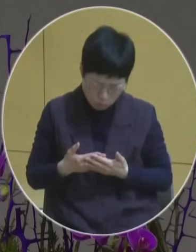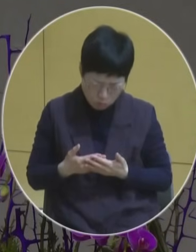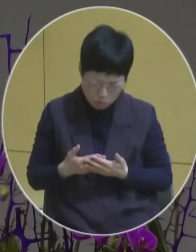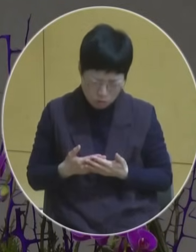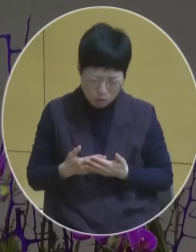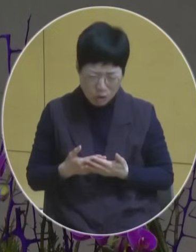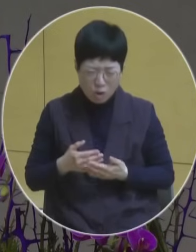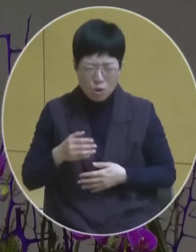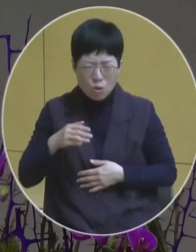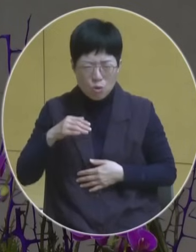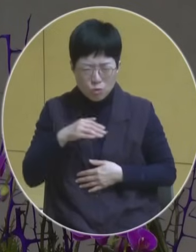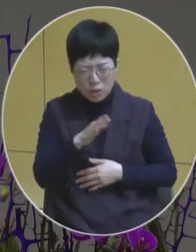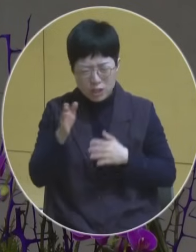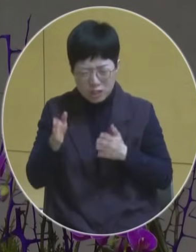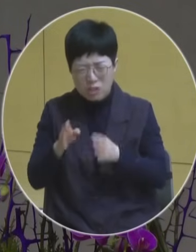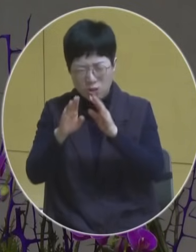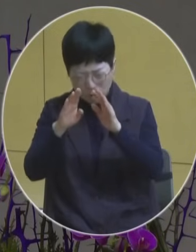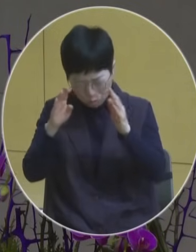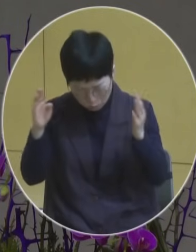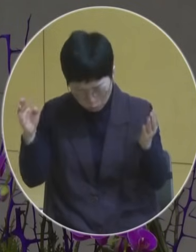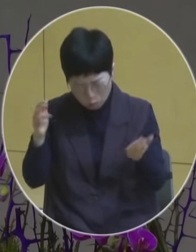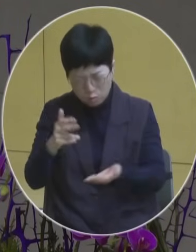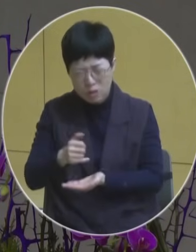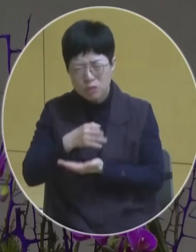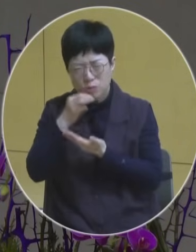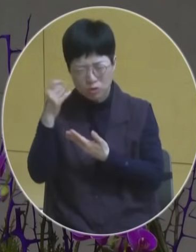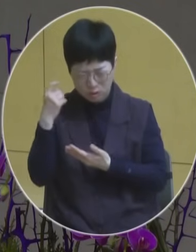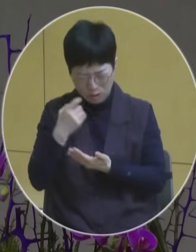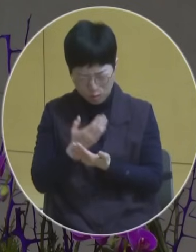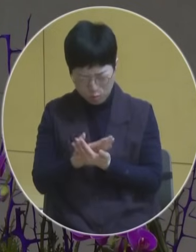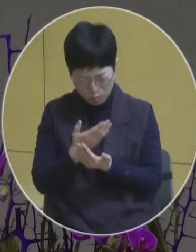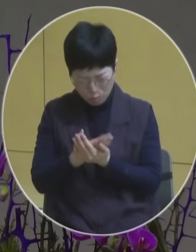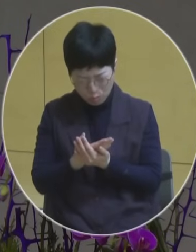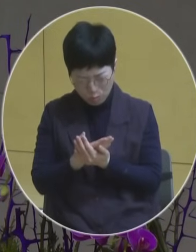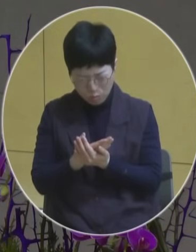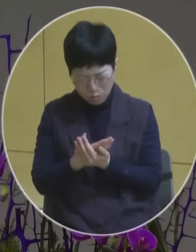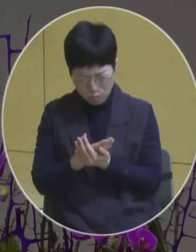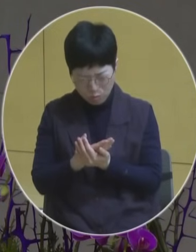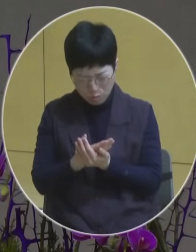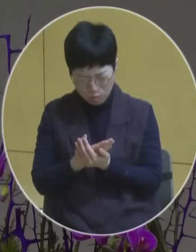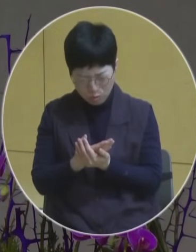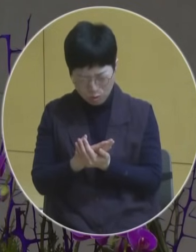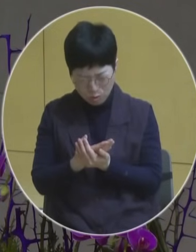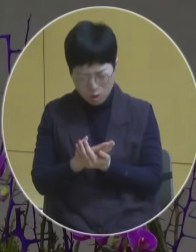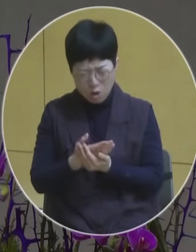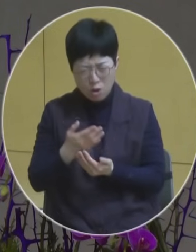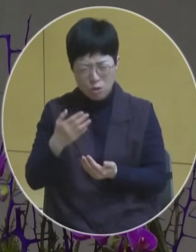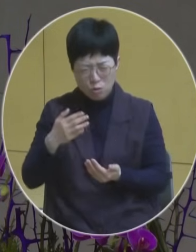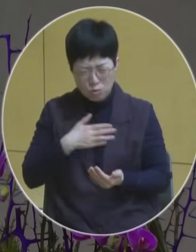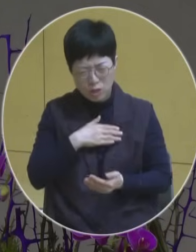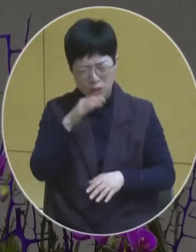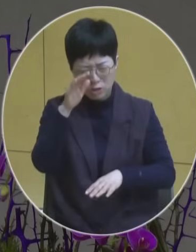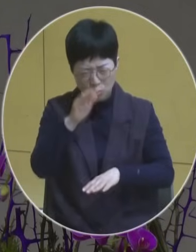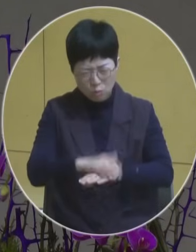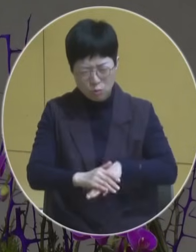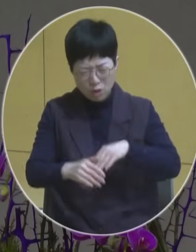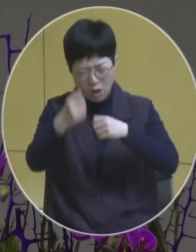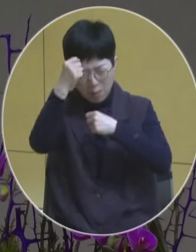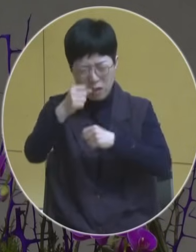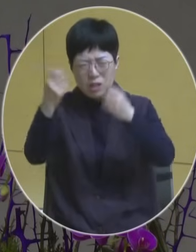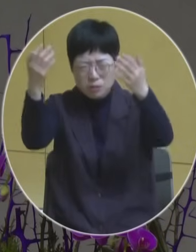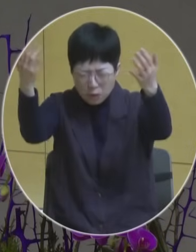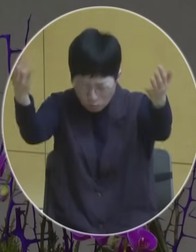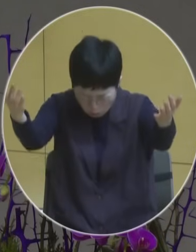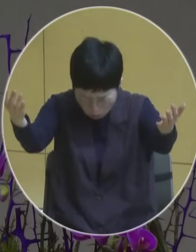하시고 우리의 길을 열어주셔서 주님의 음성을 듣게 하시고 우리의 손과 발을 뻗어 주님 앞으로 날마다 나가며